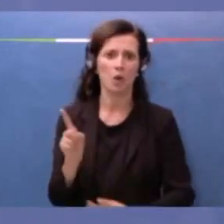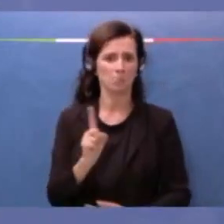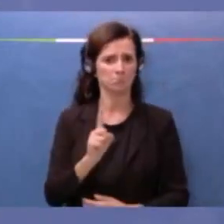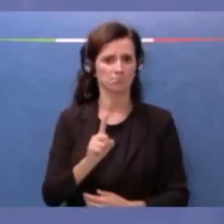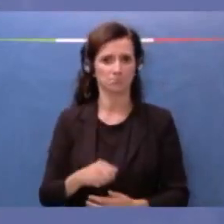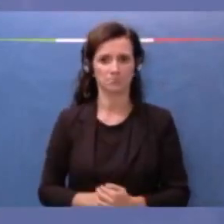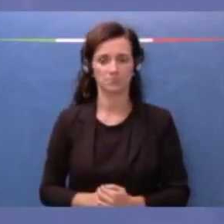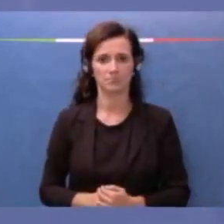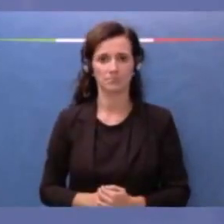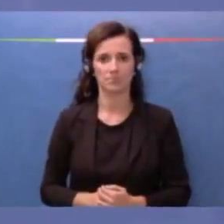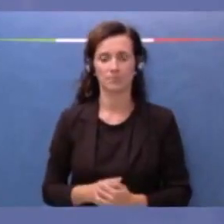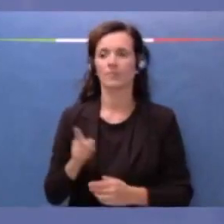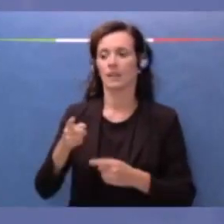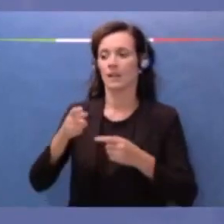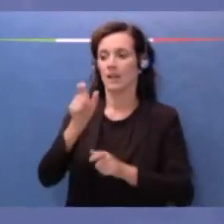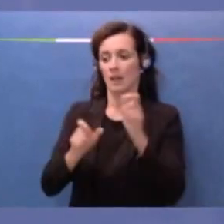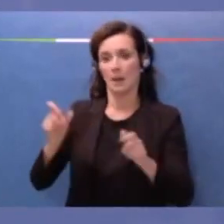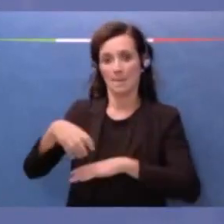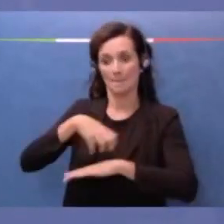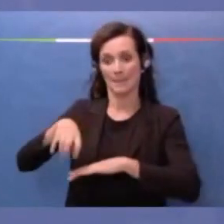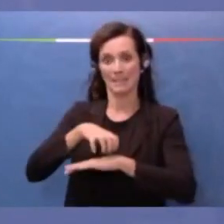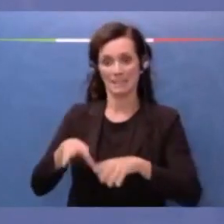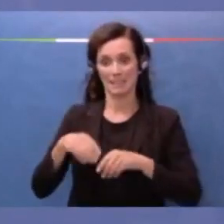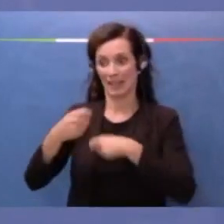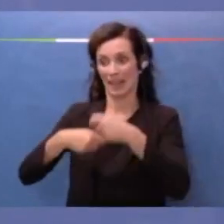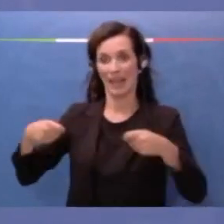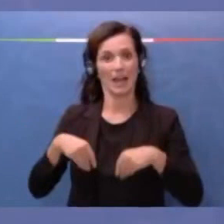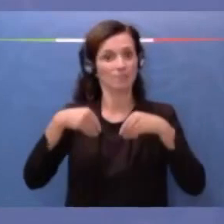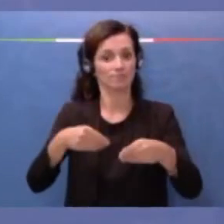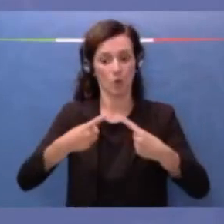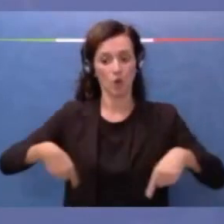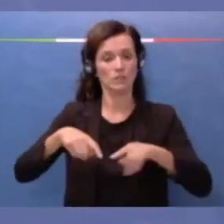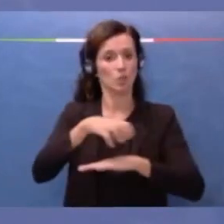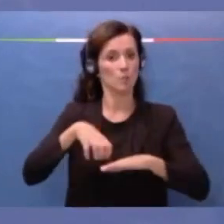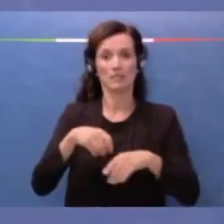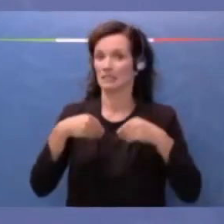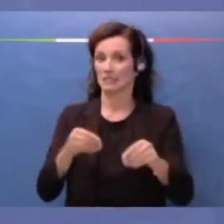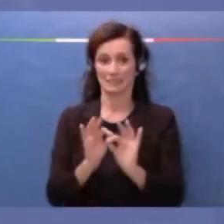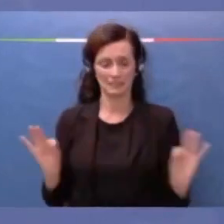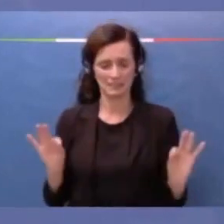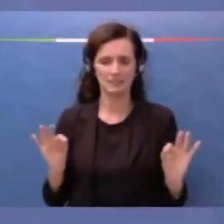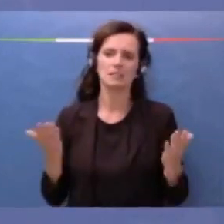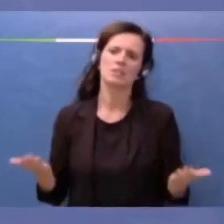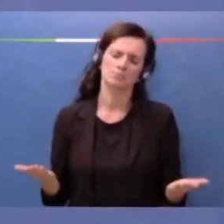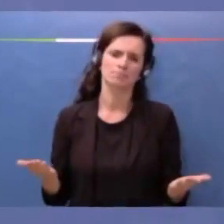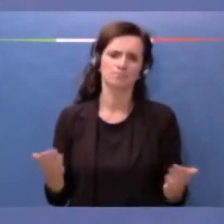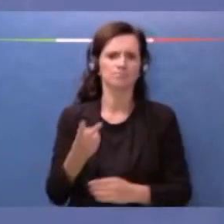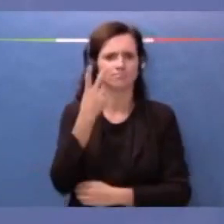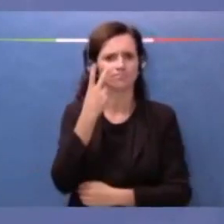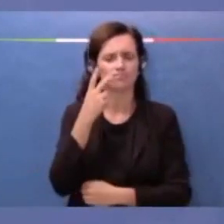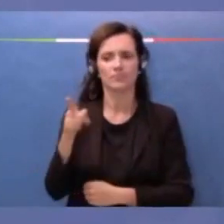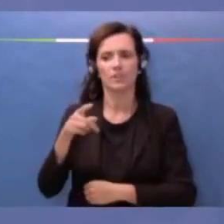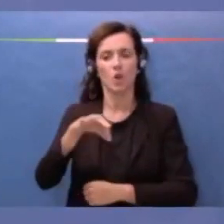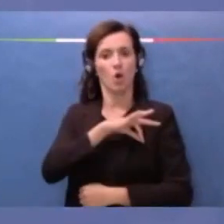Quanto alla non presenza dei ministri della Lega alla riunione del Consiglio dei Ministri, ce lo spiegherà